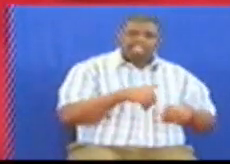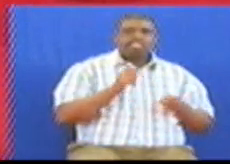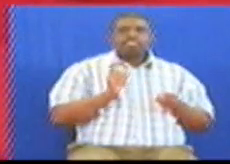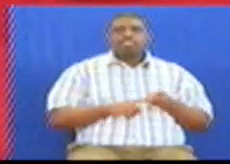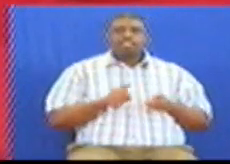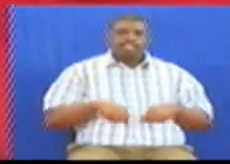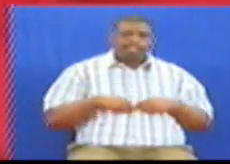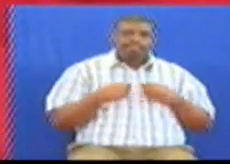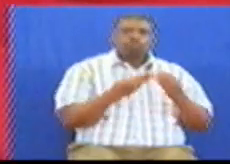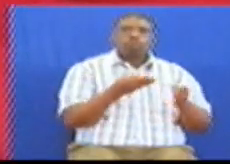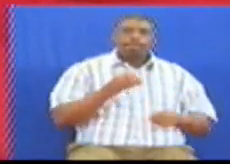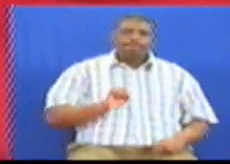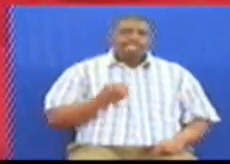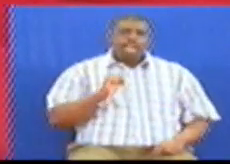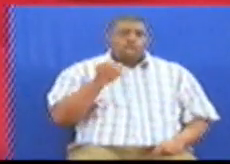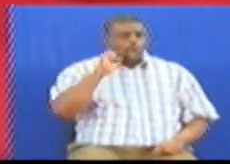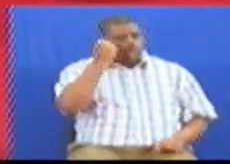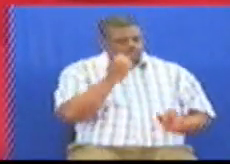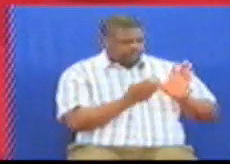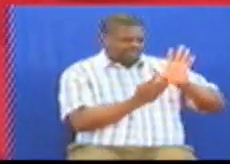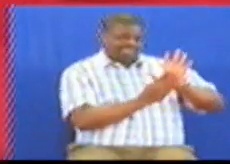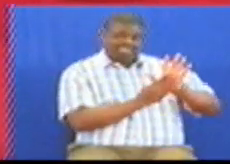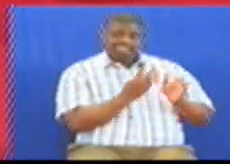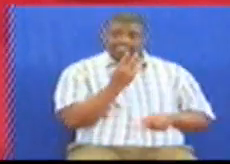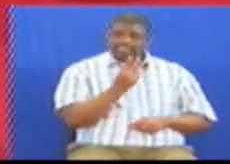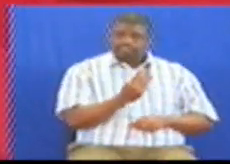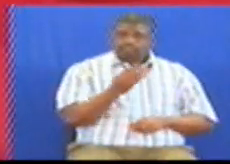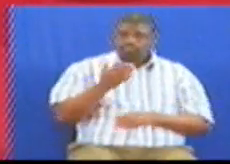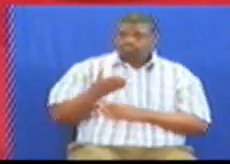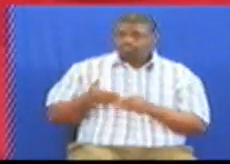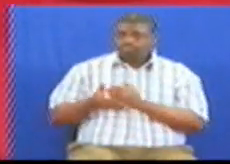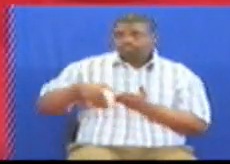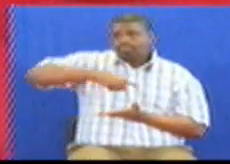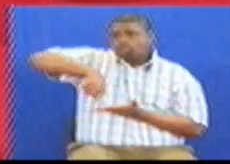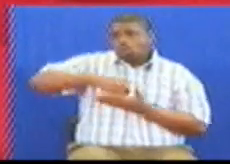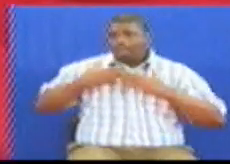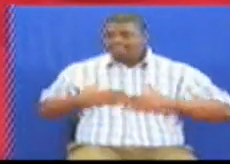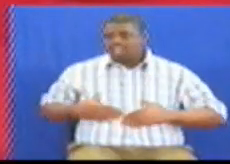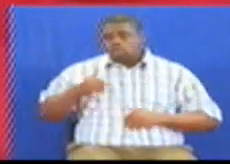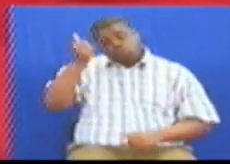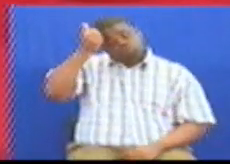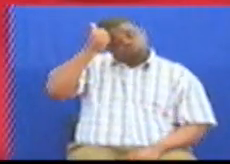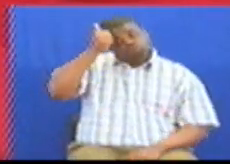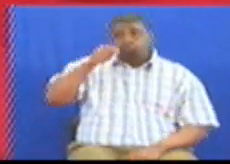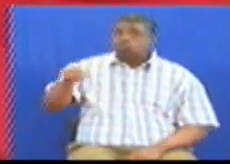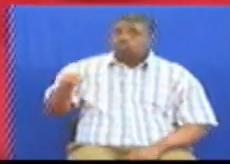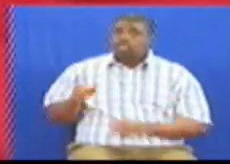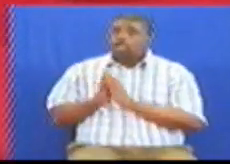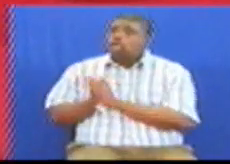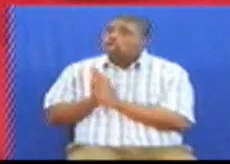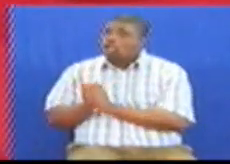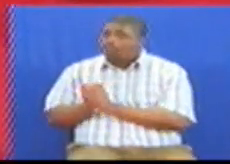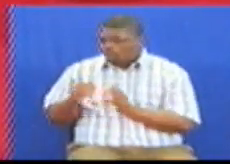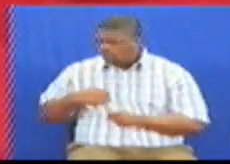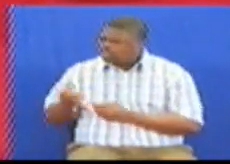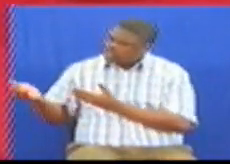nimetoa milioni 90 na tatu kujenga kituo cha afya cha Makumbusho. Na muombe mheshimiwa waziri aje kukifungua kituo kile